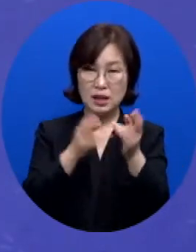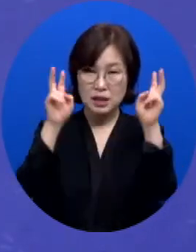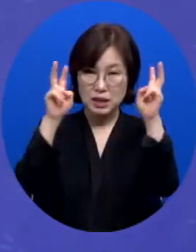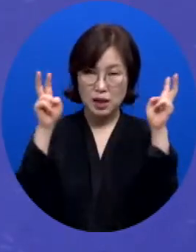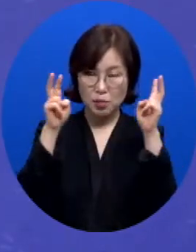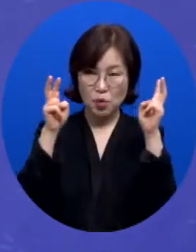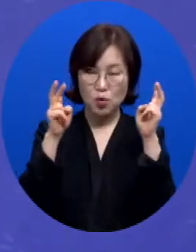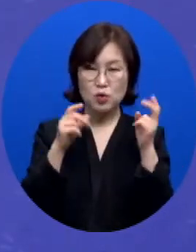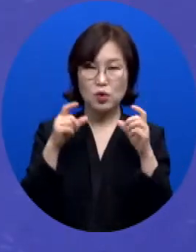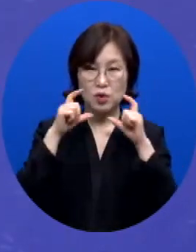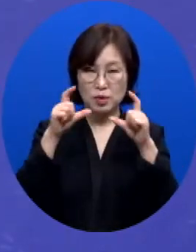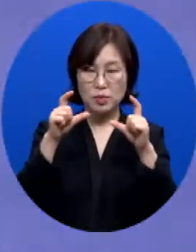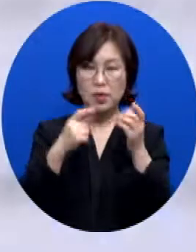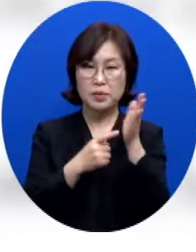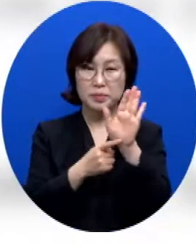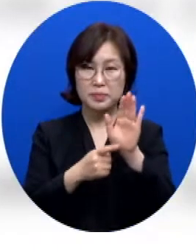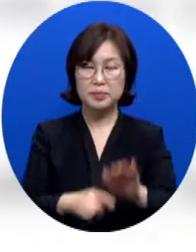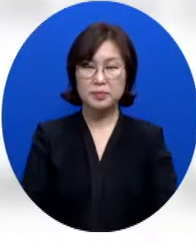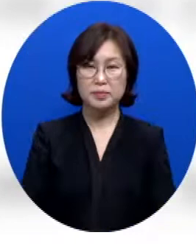성명을 발표했습니다